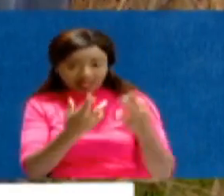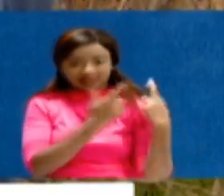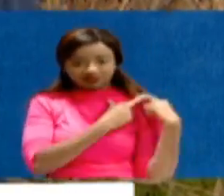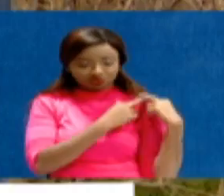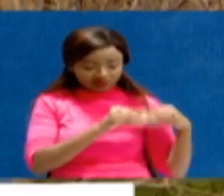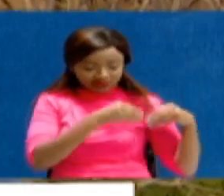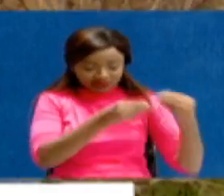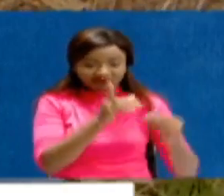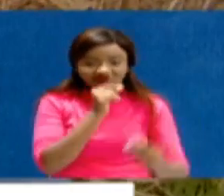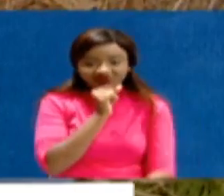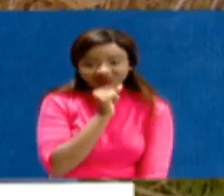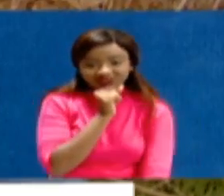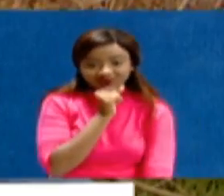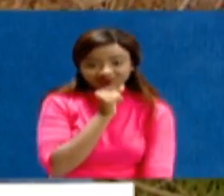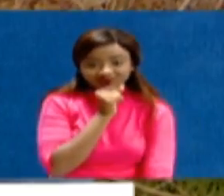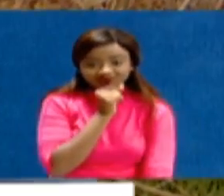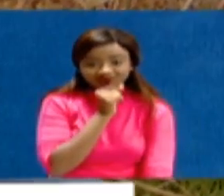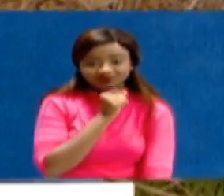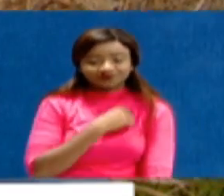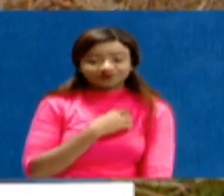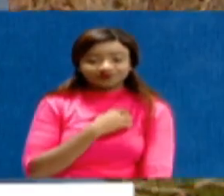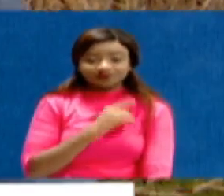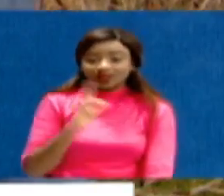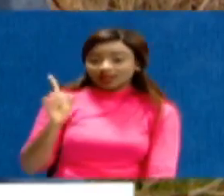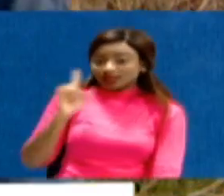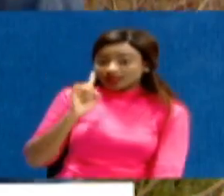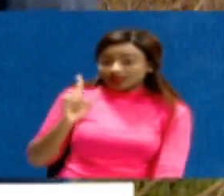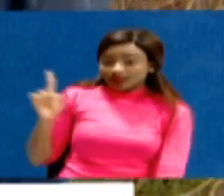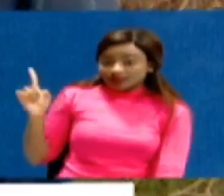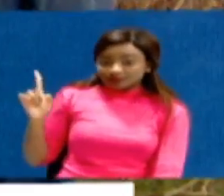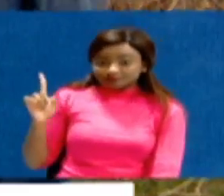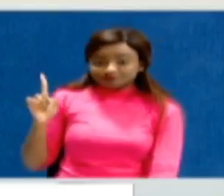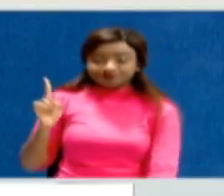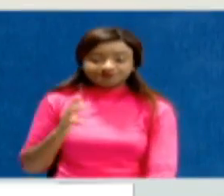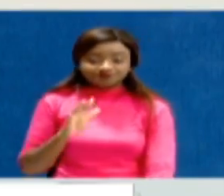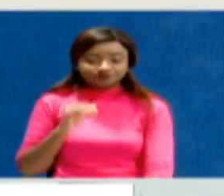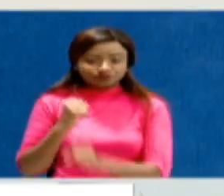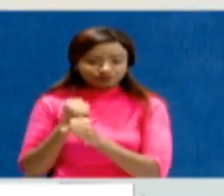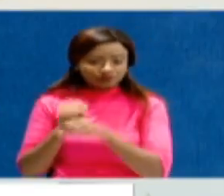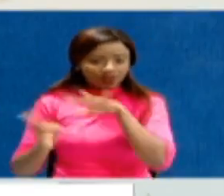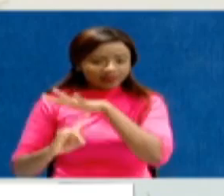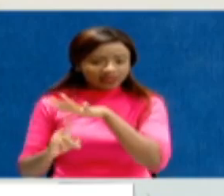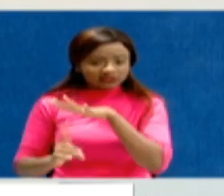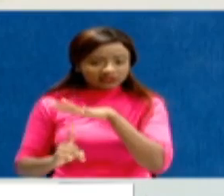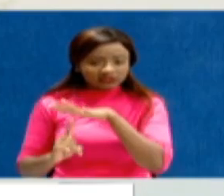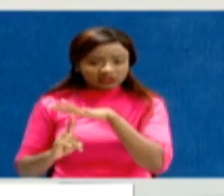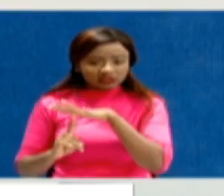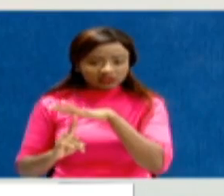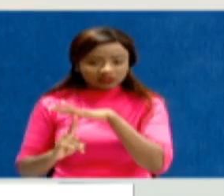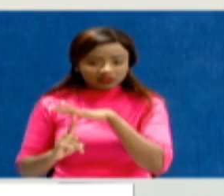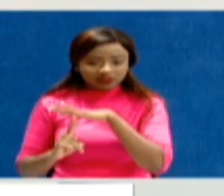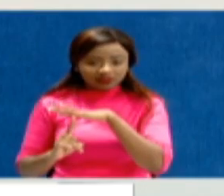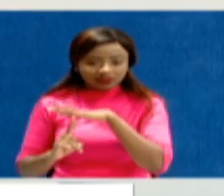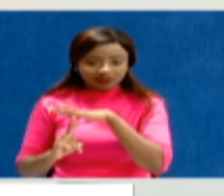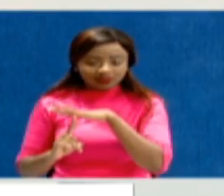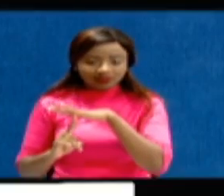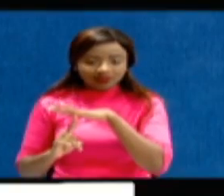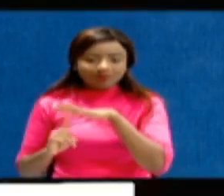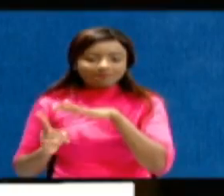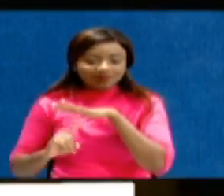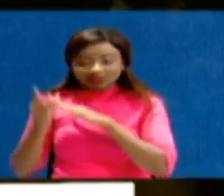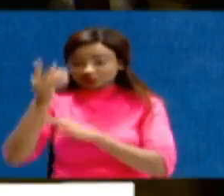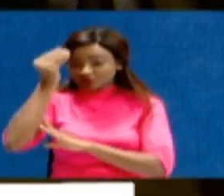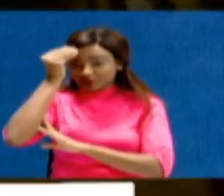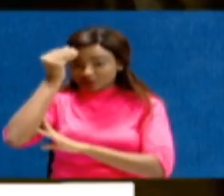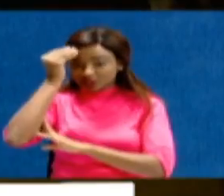Katibu katika Wizara ya Elimu Mumina Bonaya anarejelea kauli ya Waziri wa Elimu Profesa George Magoha kwamba katika kipindi hiki